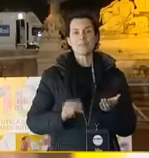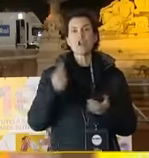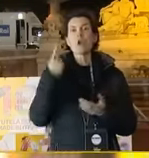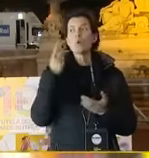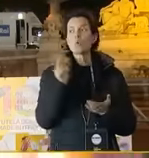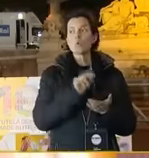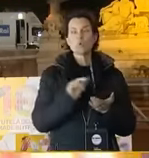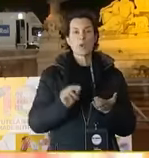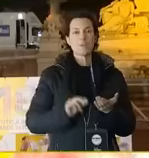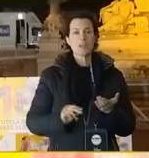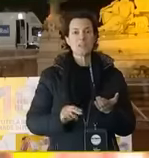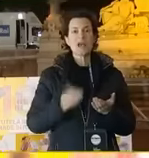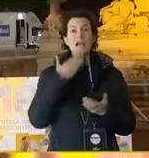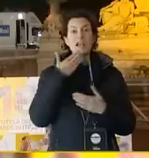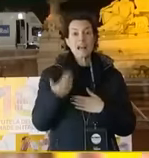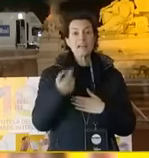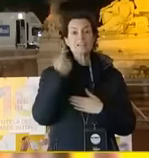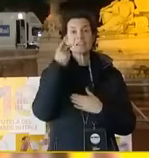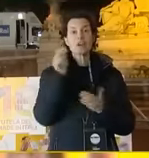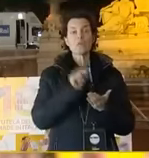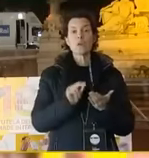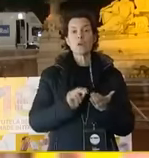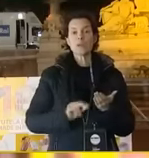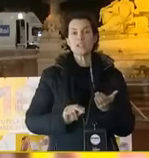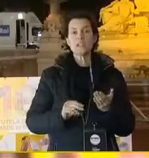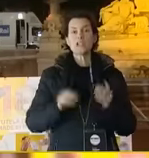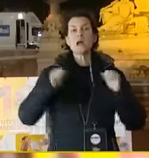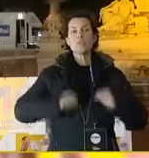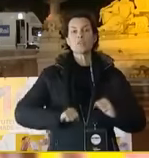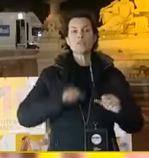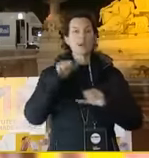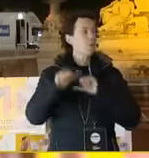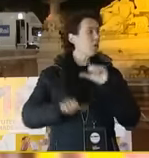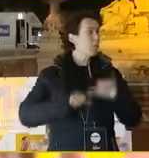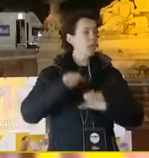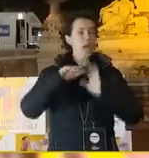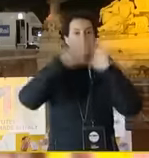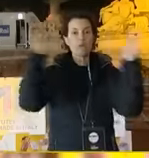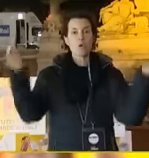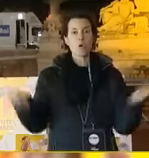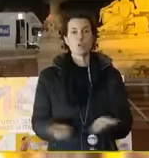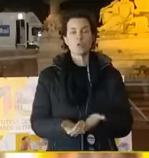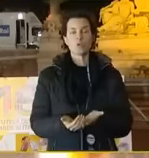È una matita. Noi con una matita possiamo cambiare il mondo.